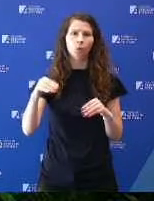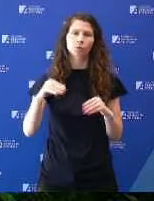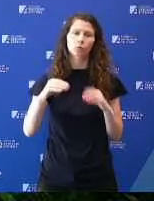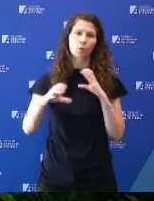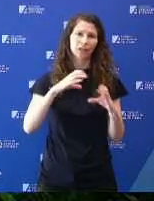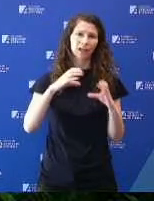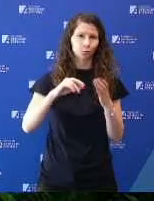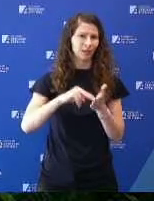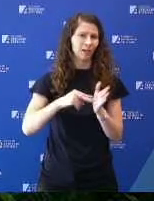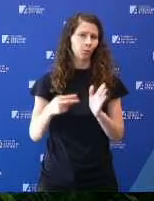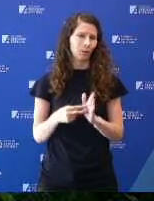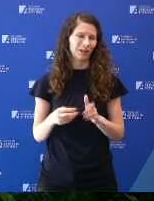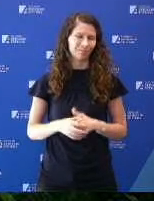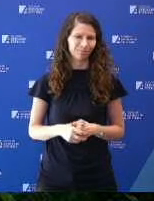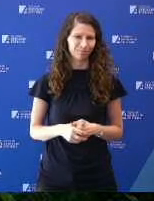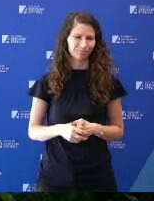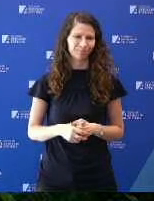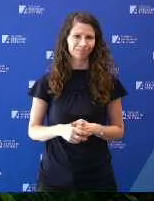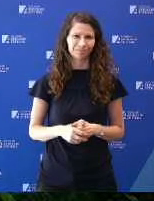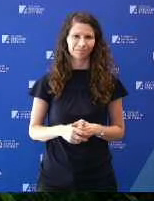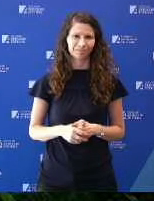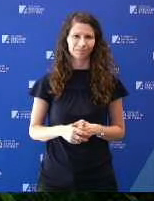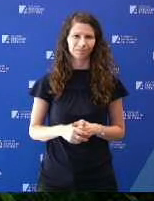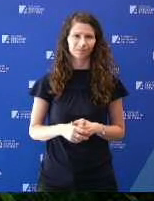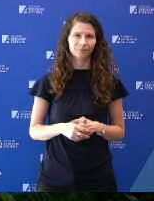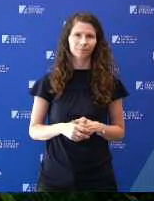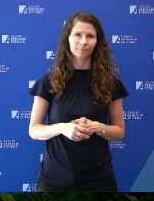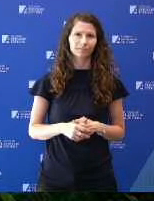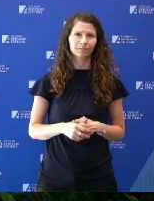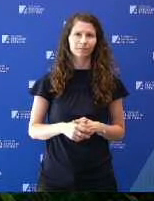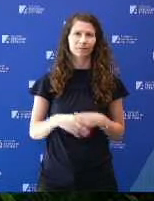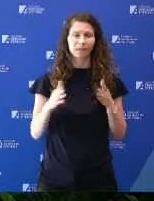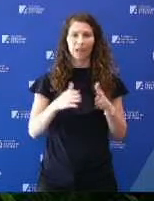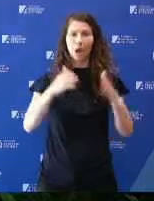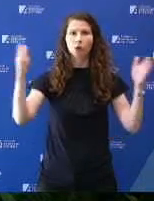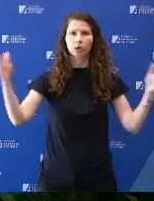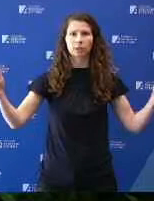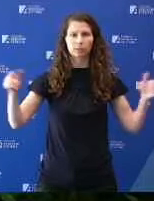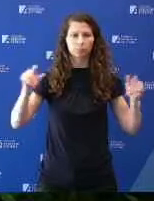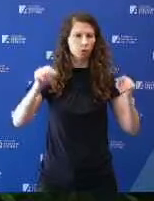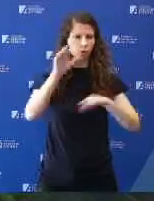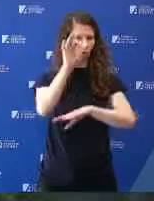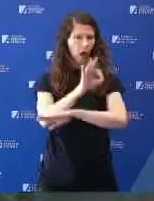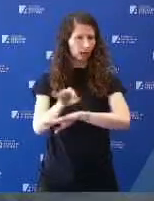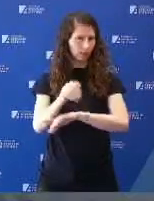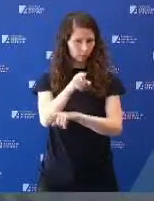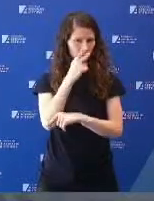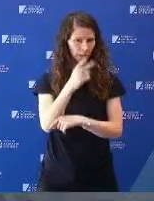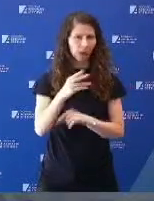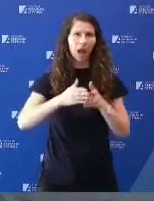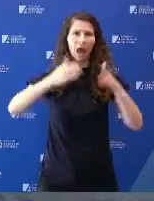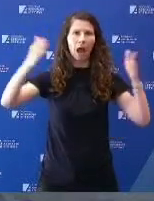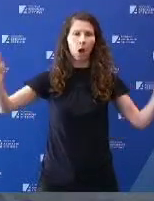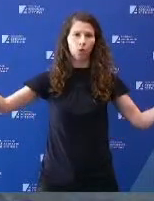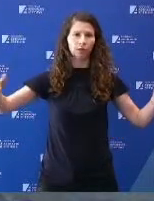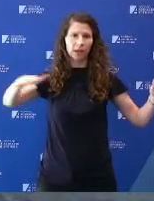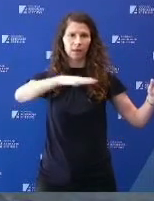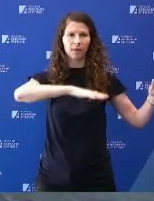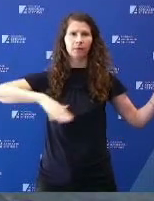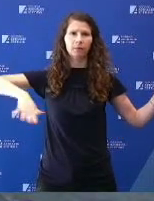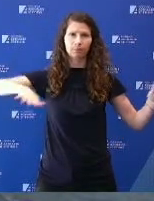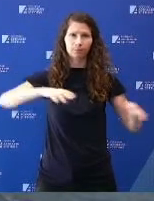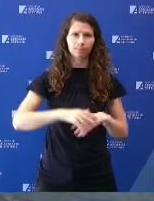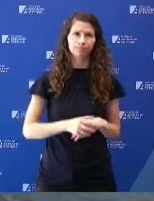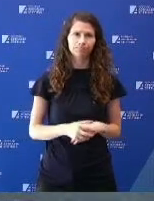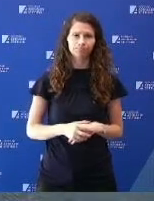Kommunikationstechnologie. Genau, wir springen jetzt in den Außenbereich. Sie sehen also hier die Karte. Wir springen in den Außenbereich und stehen also